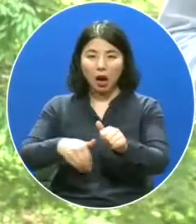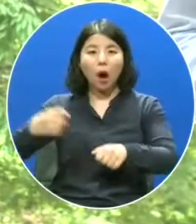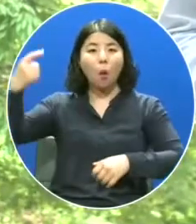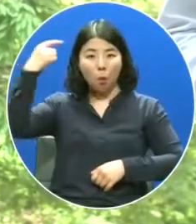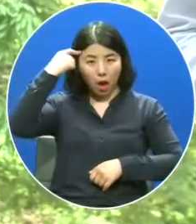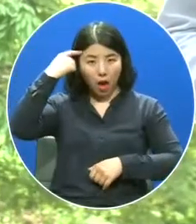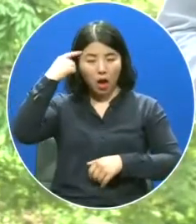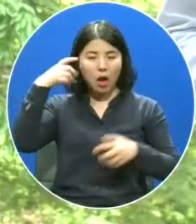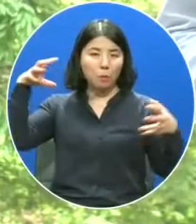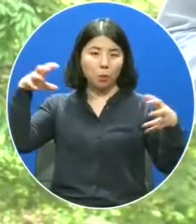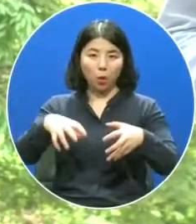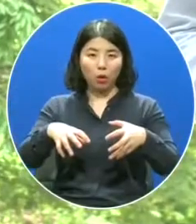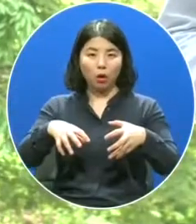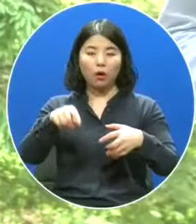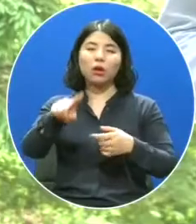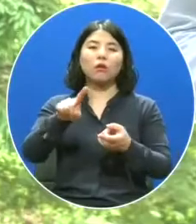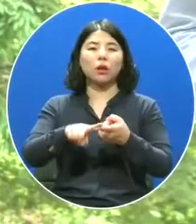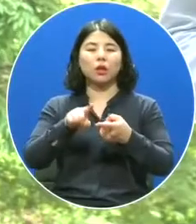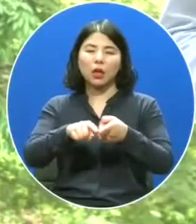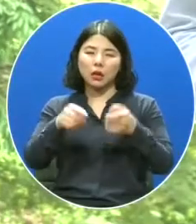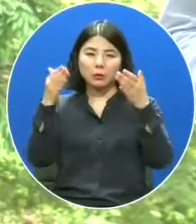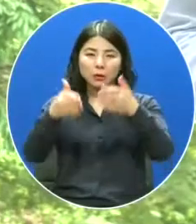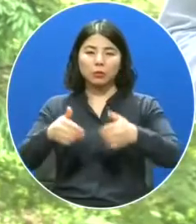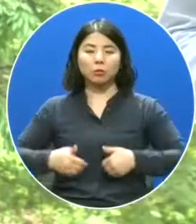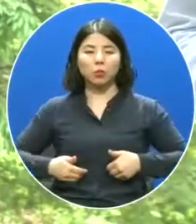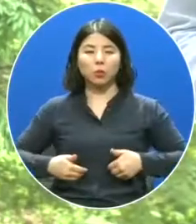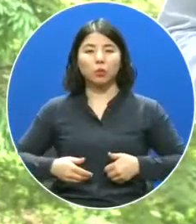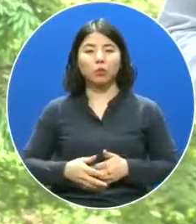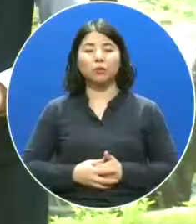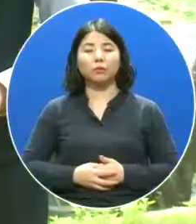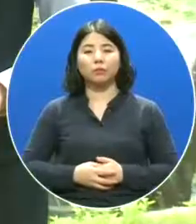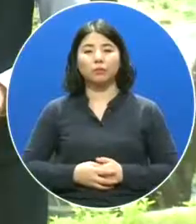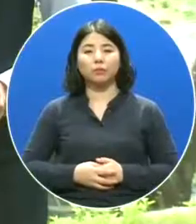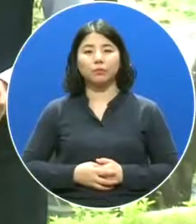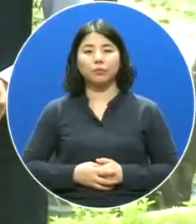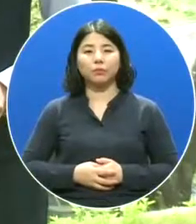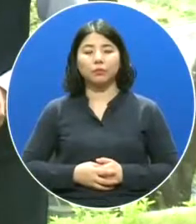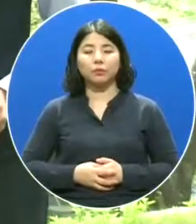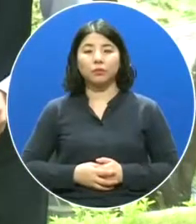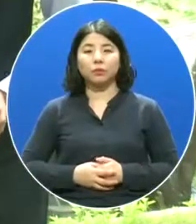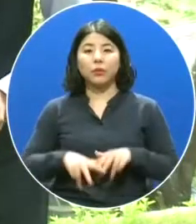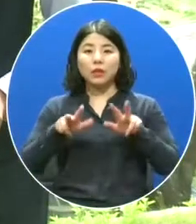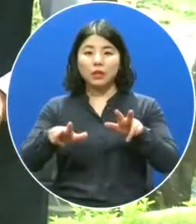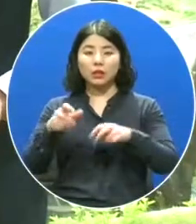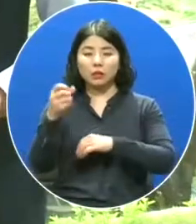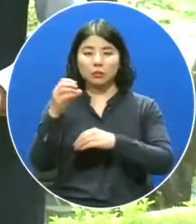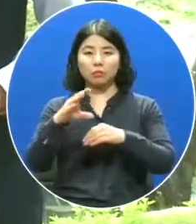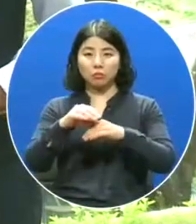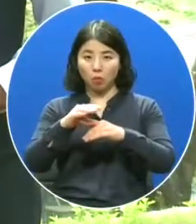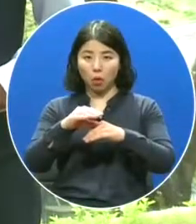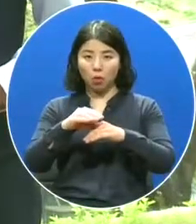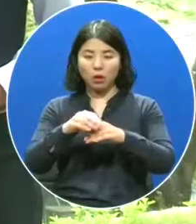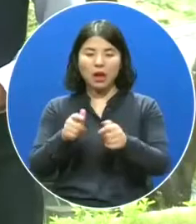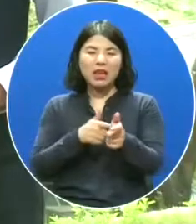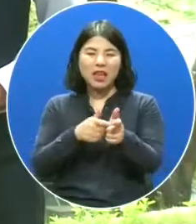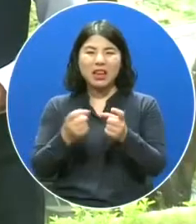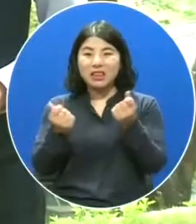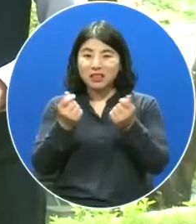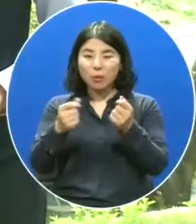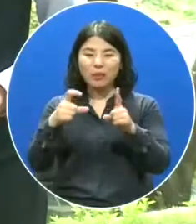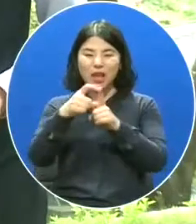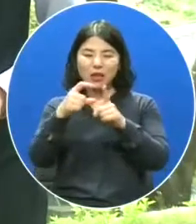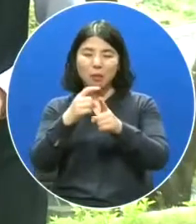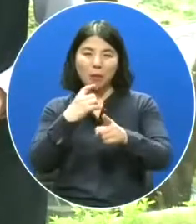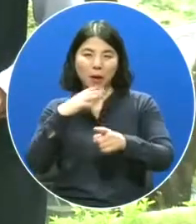왜 클럽에 밀집했는가로 초점이 이루어져야 합니다. 현재 언론은 게이클럽이라는 단어에만